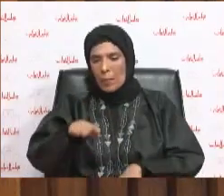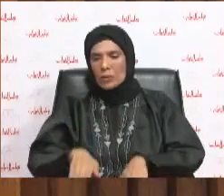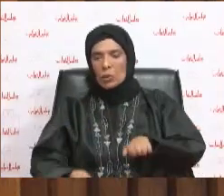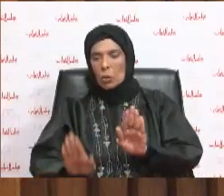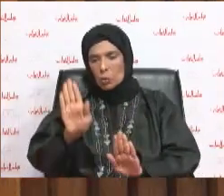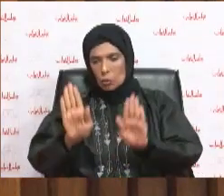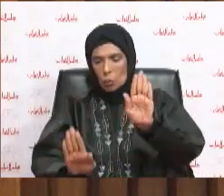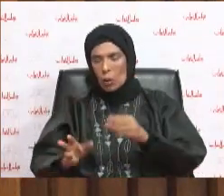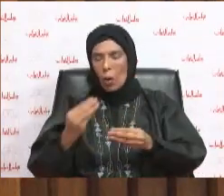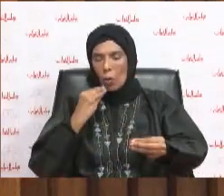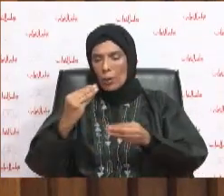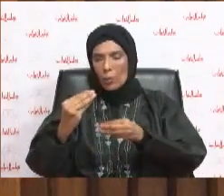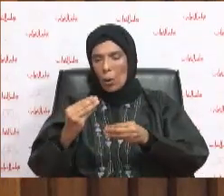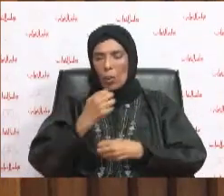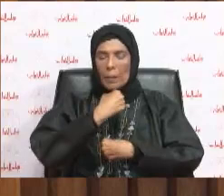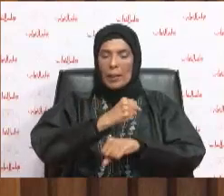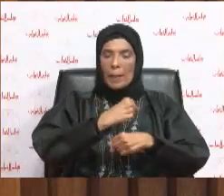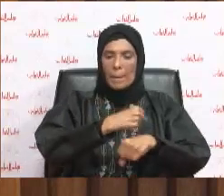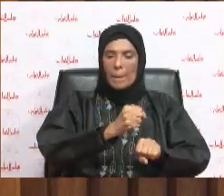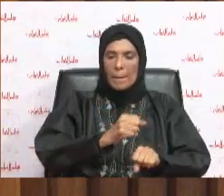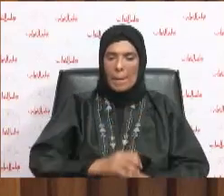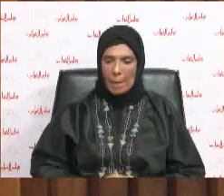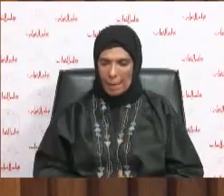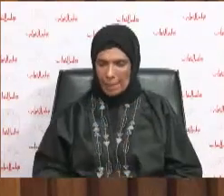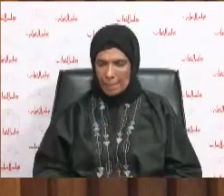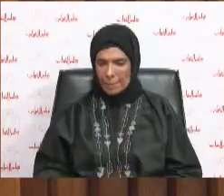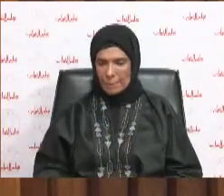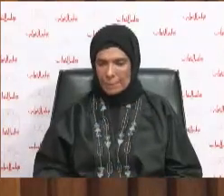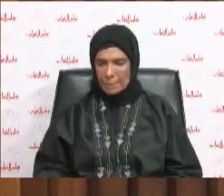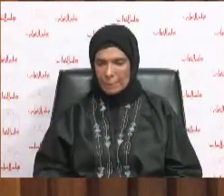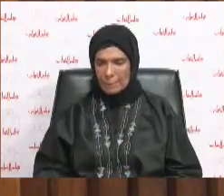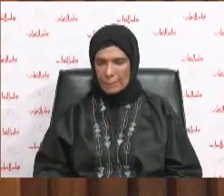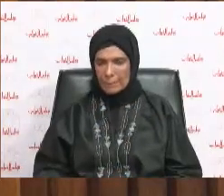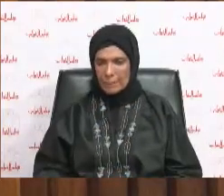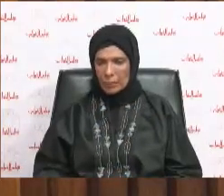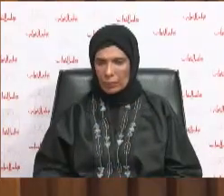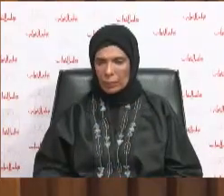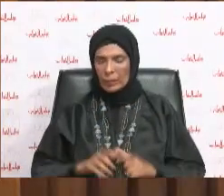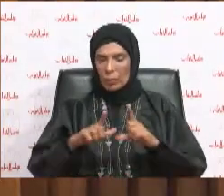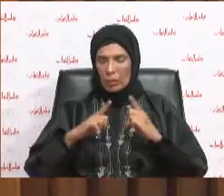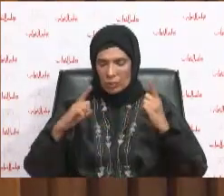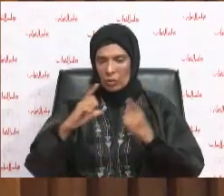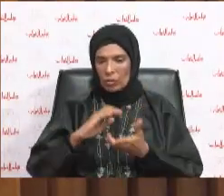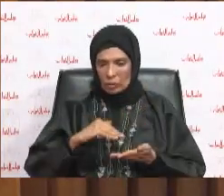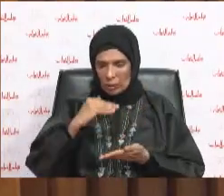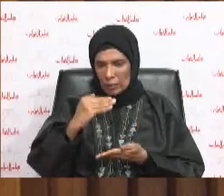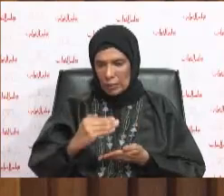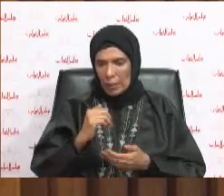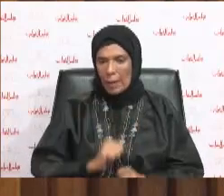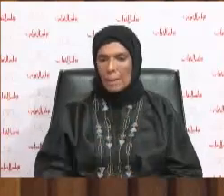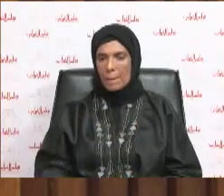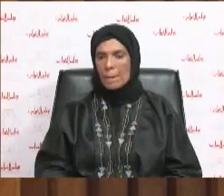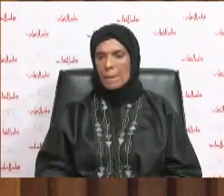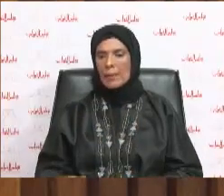مشروع القانون لا يجد محلا ينصب عليه. لذا فإن لجنة الخدمات قد أوصت